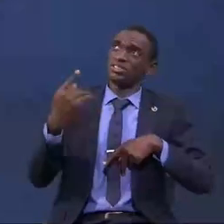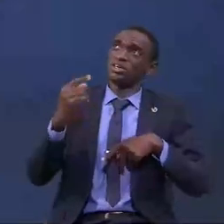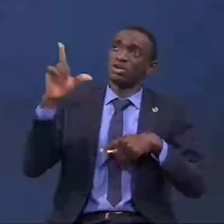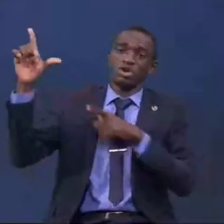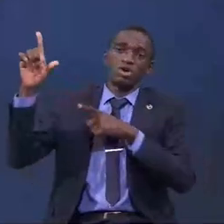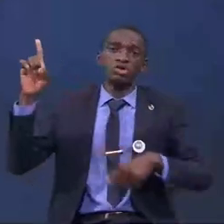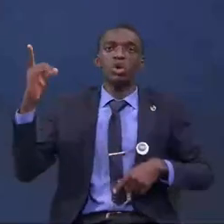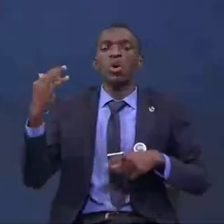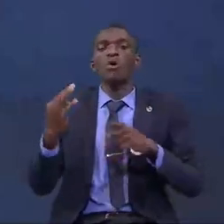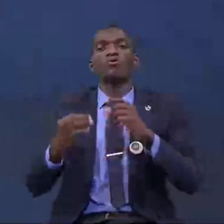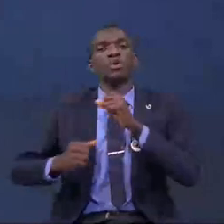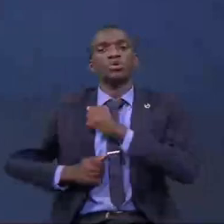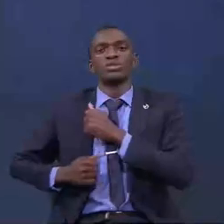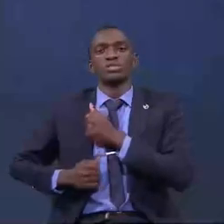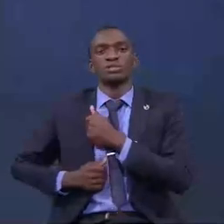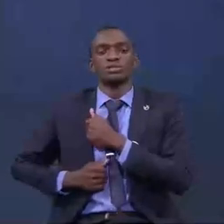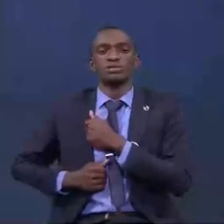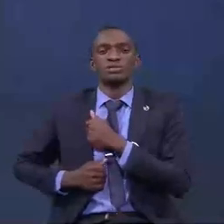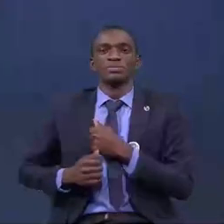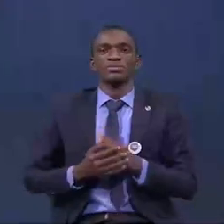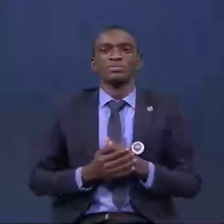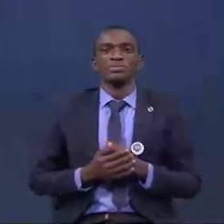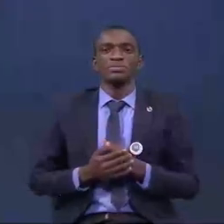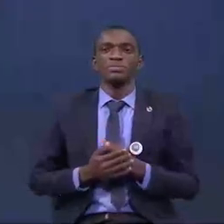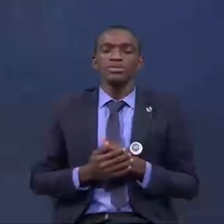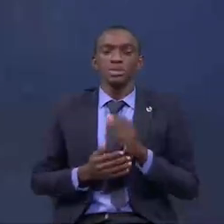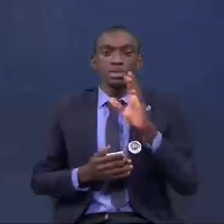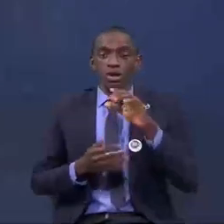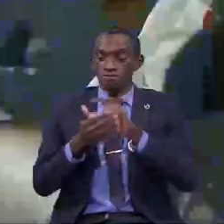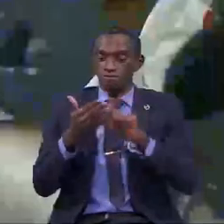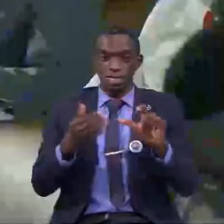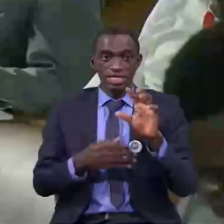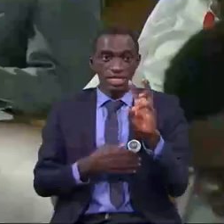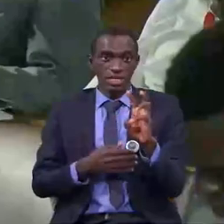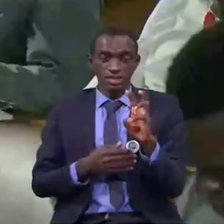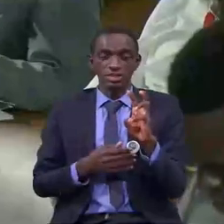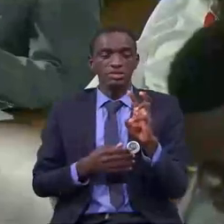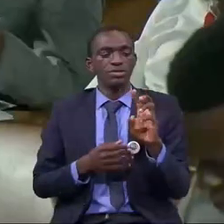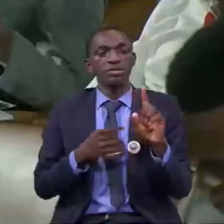Et mes yeux ont vu le roi, l'Éternel des armées. Verset 6.